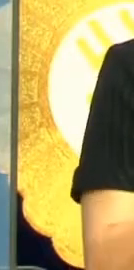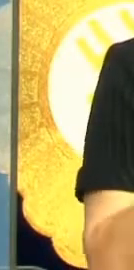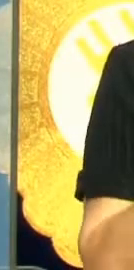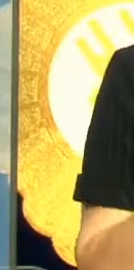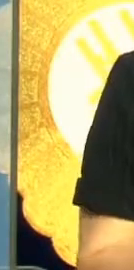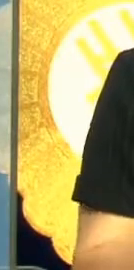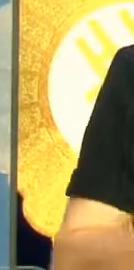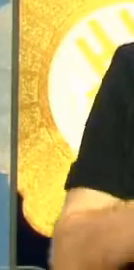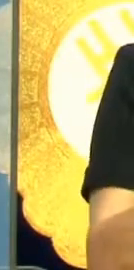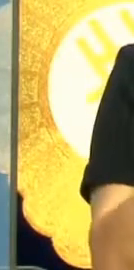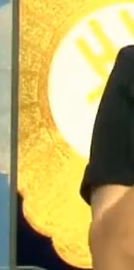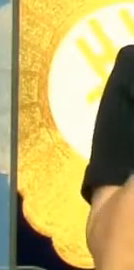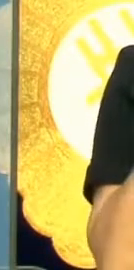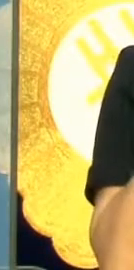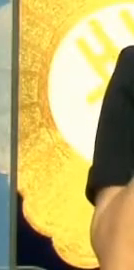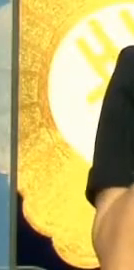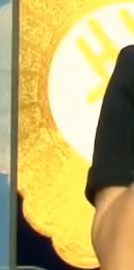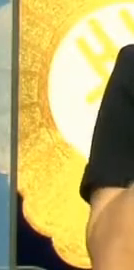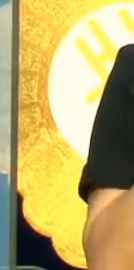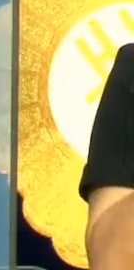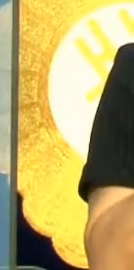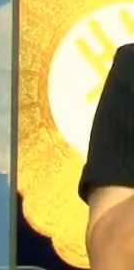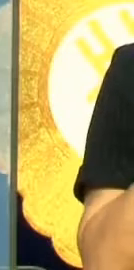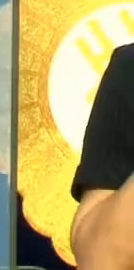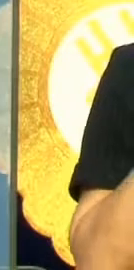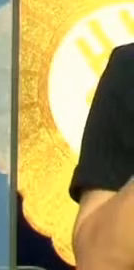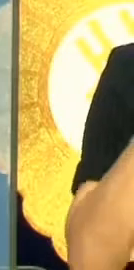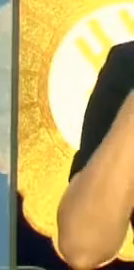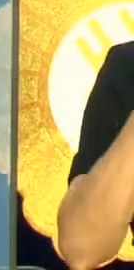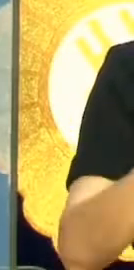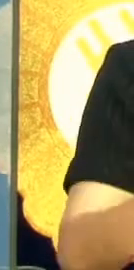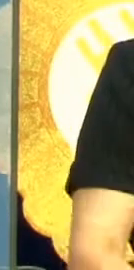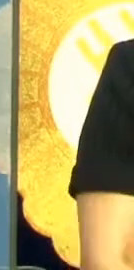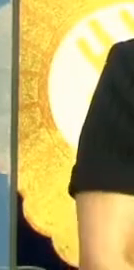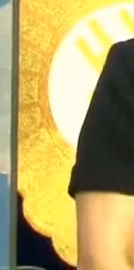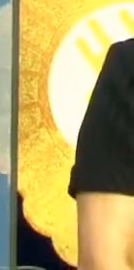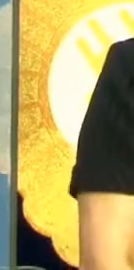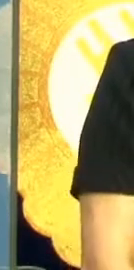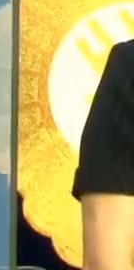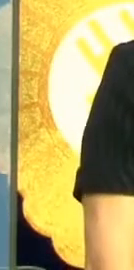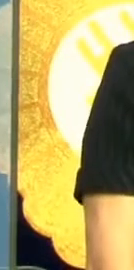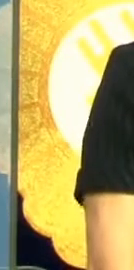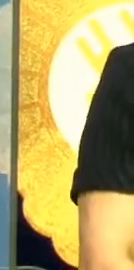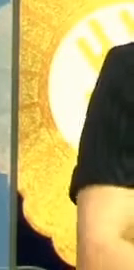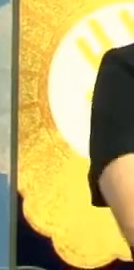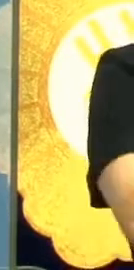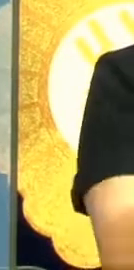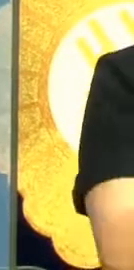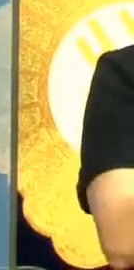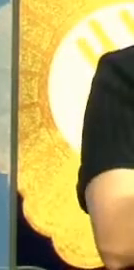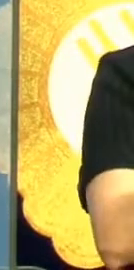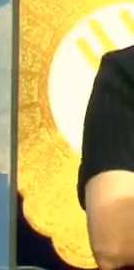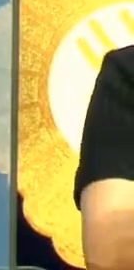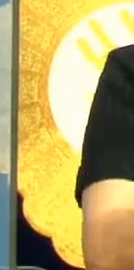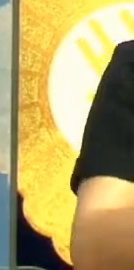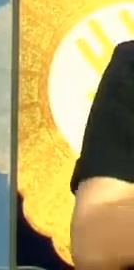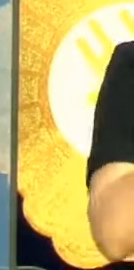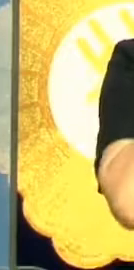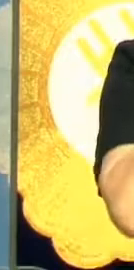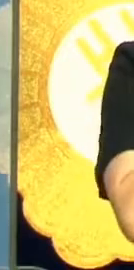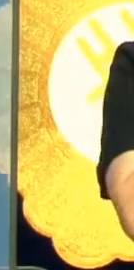안녕하십니까. 국민의힘 국회의원 김예지입니다. 지난 9월 22일 서울중앙지법은